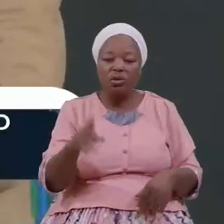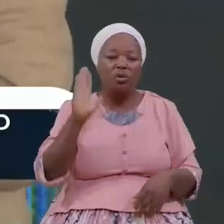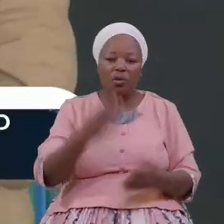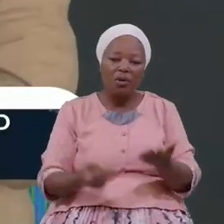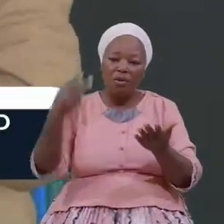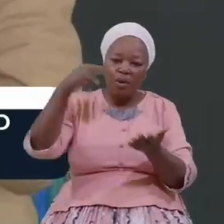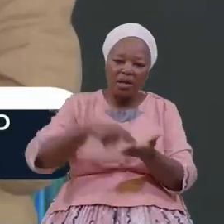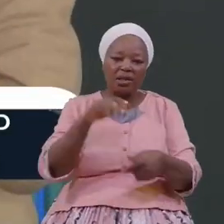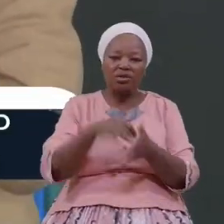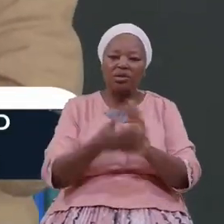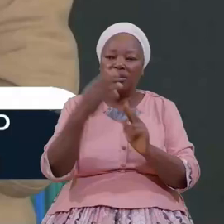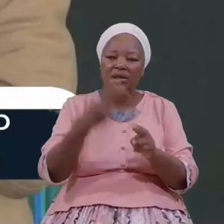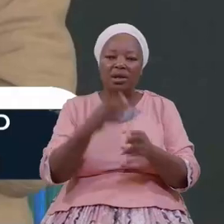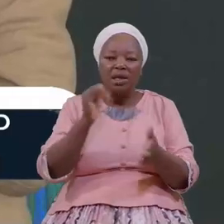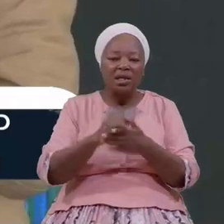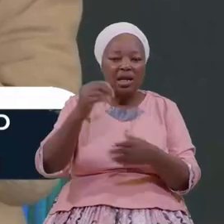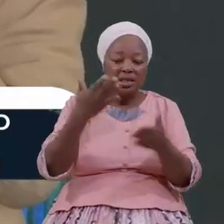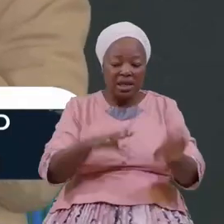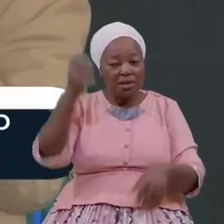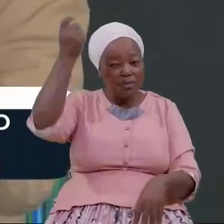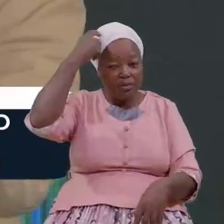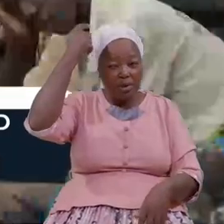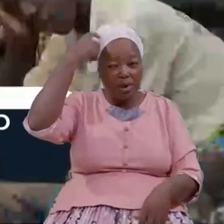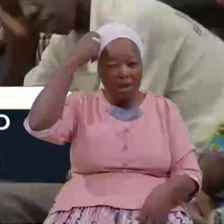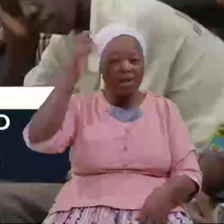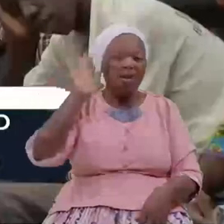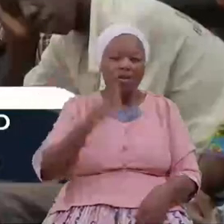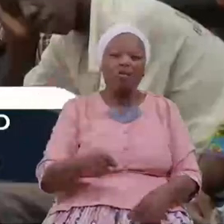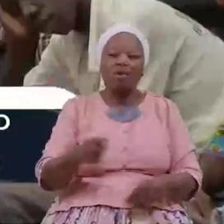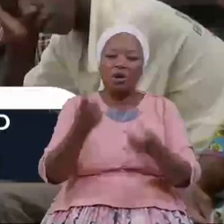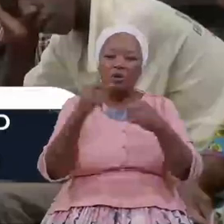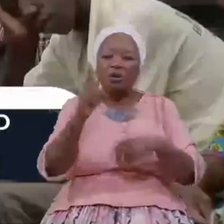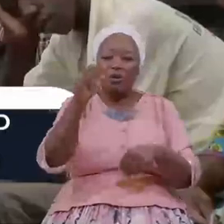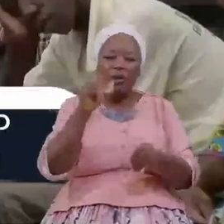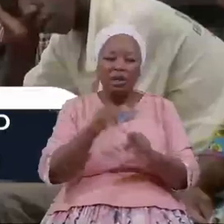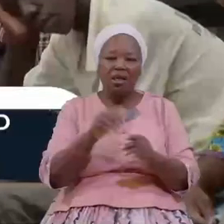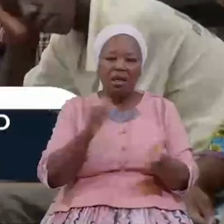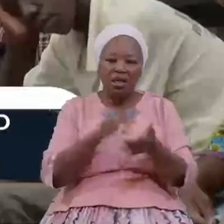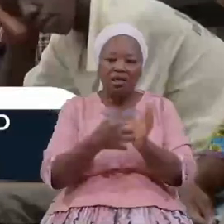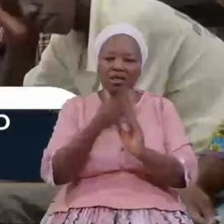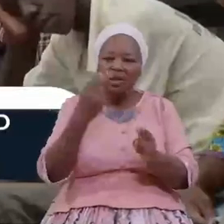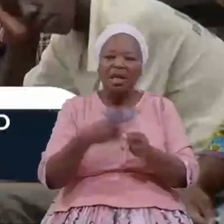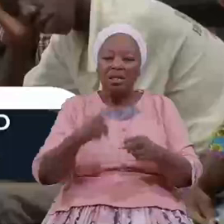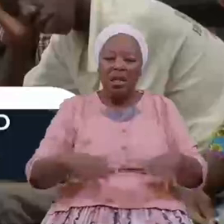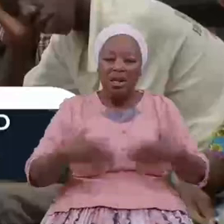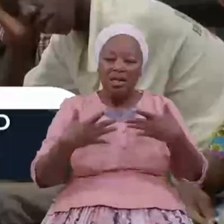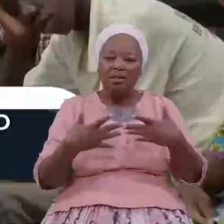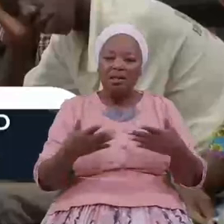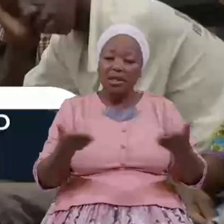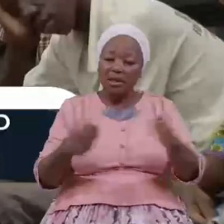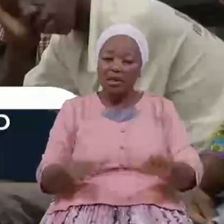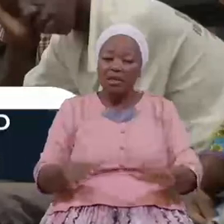va reprendre vie. Le cerveau mort va reprendre vie. La vie morte